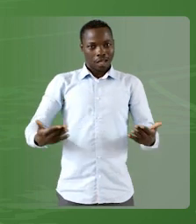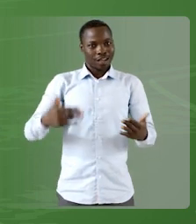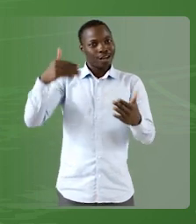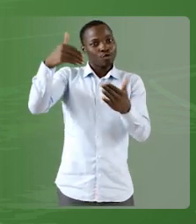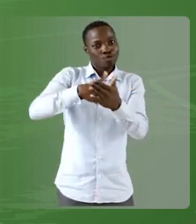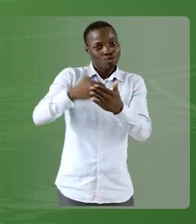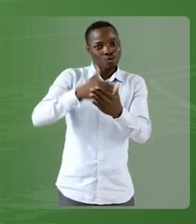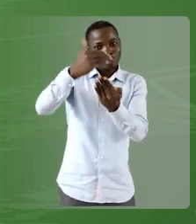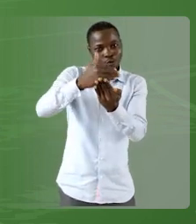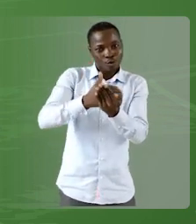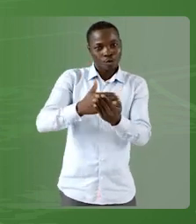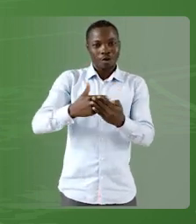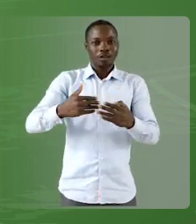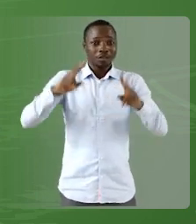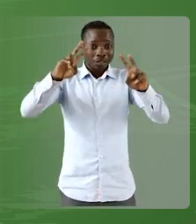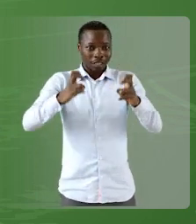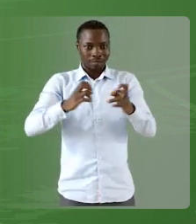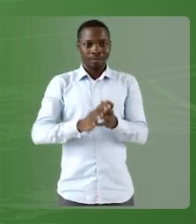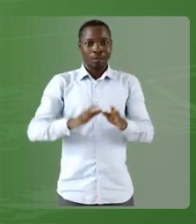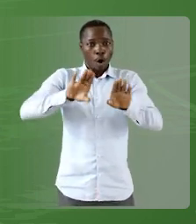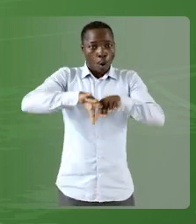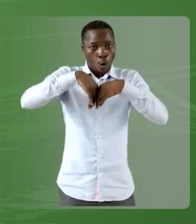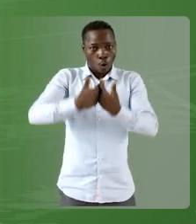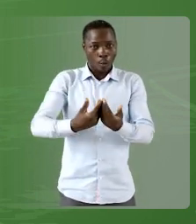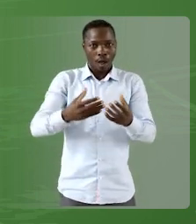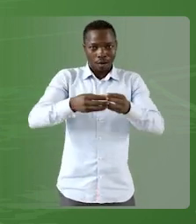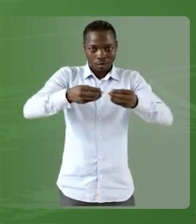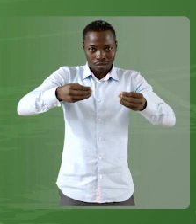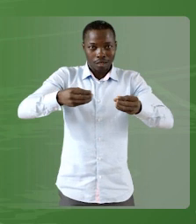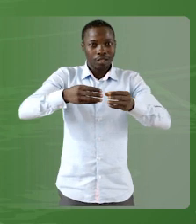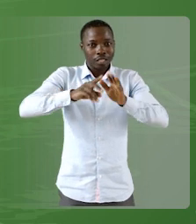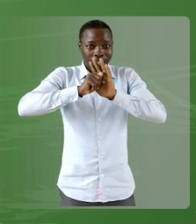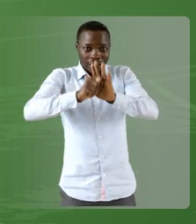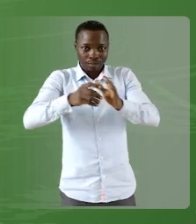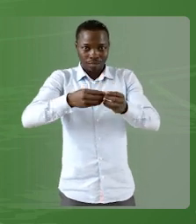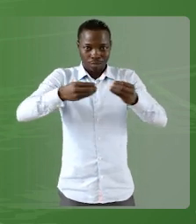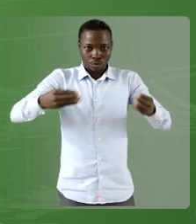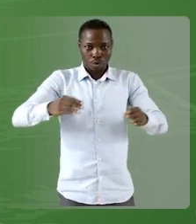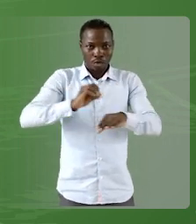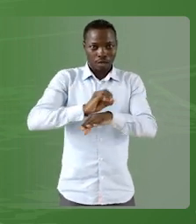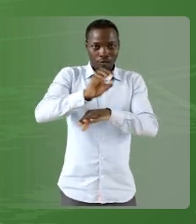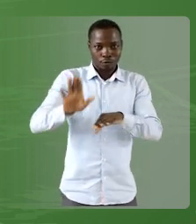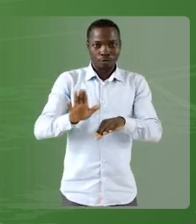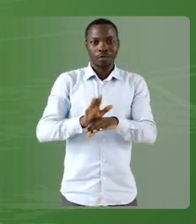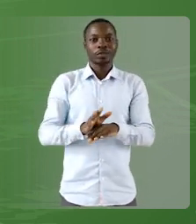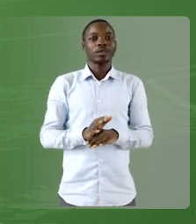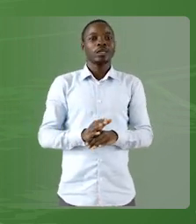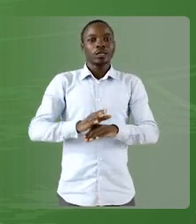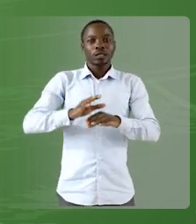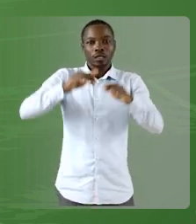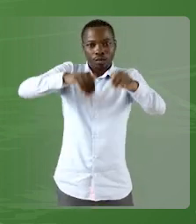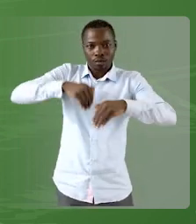leçon a pour titre « Comment les types de sols influencent-ils